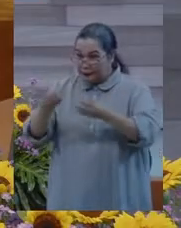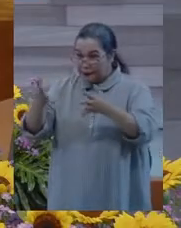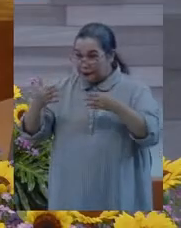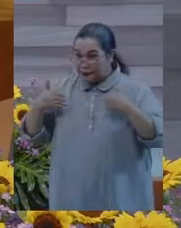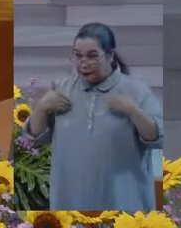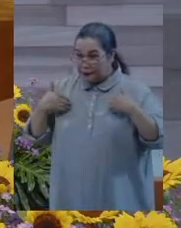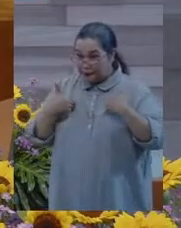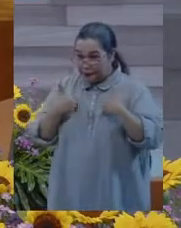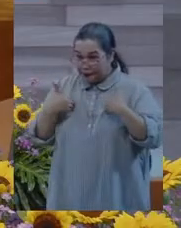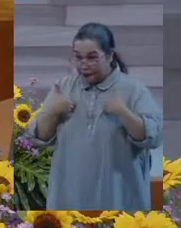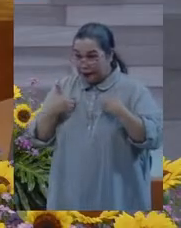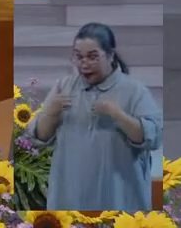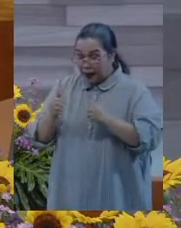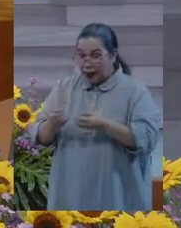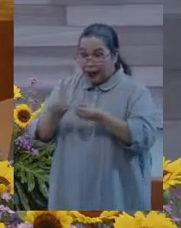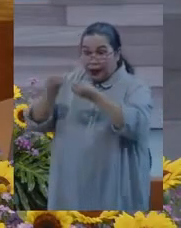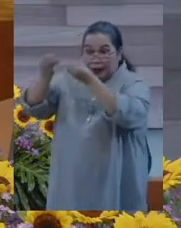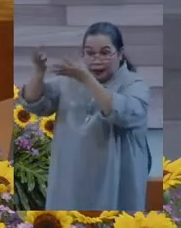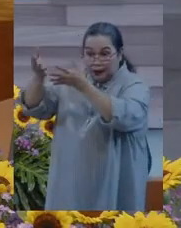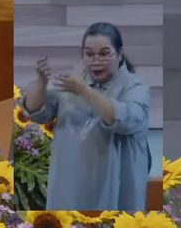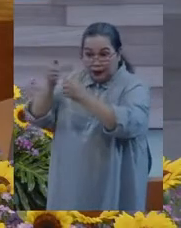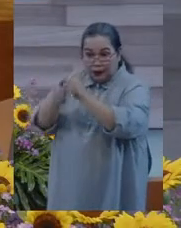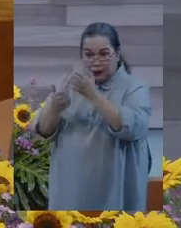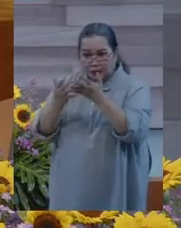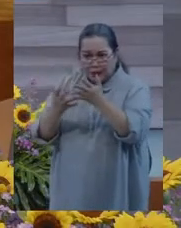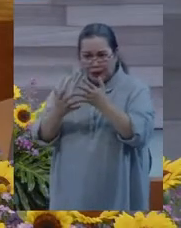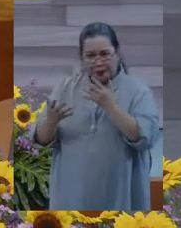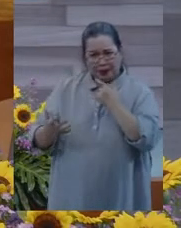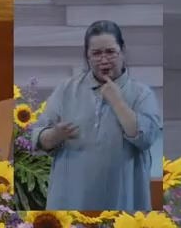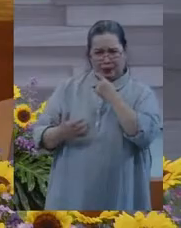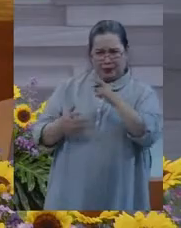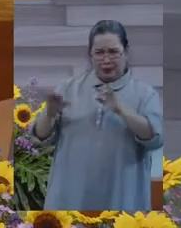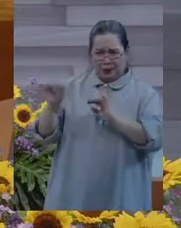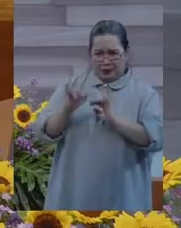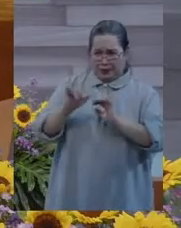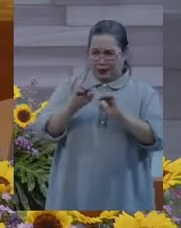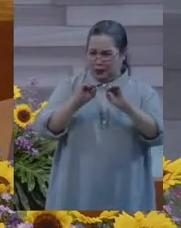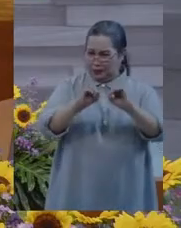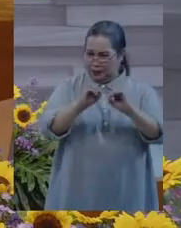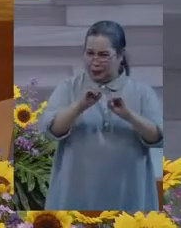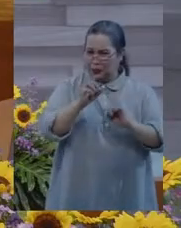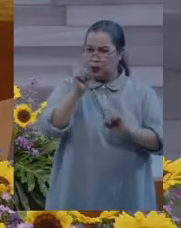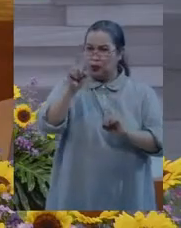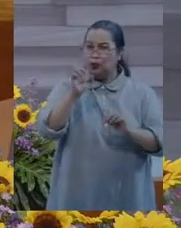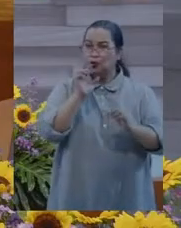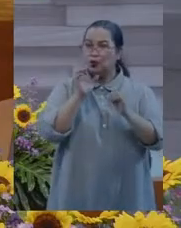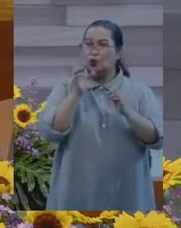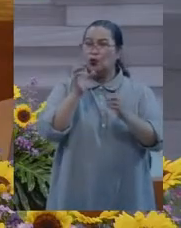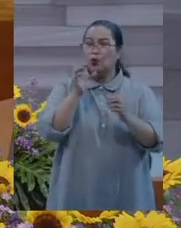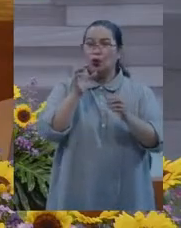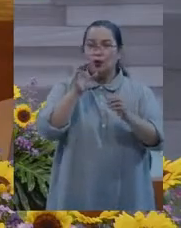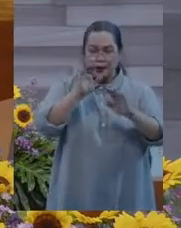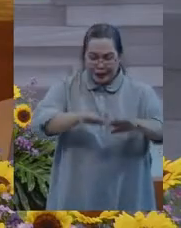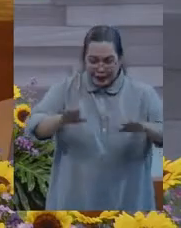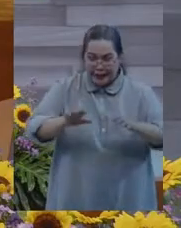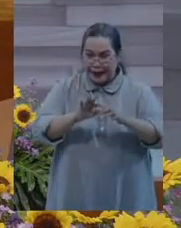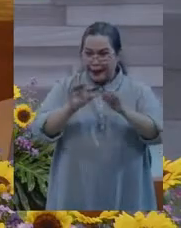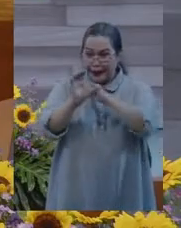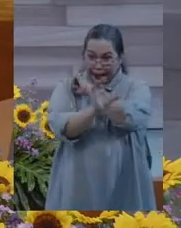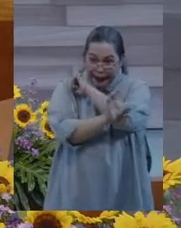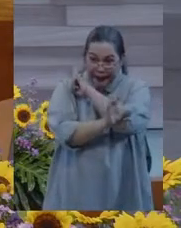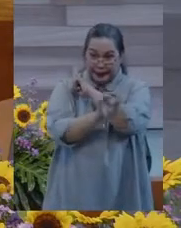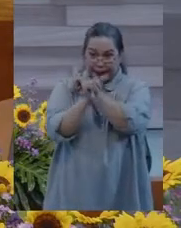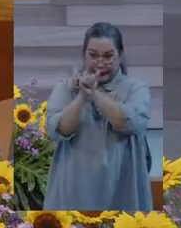hayop. So ganun siguro ang tinuro nila sa magkapatid. Ganyan tayo makakalapit sa